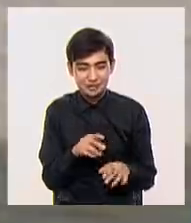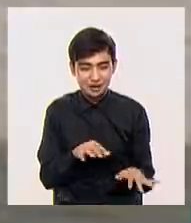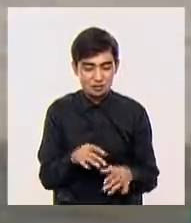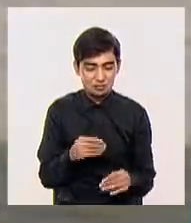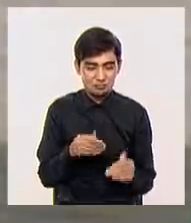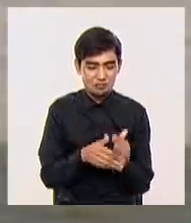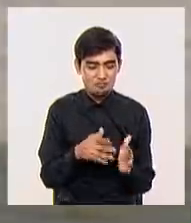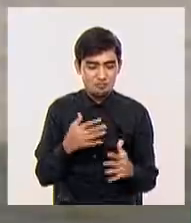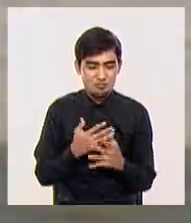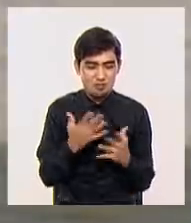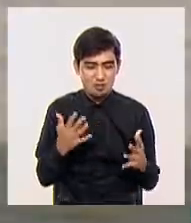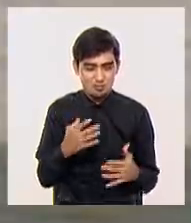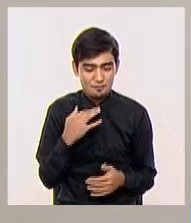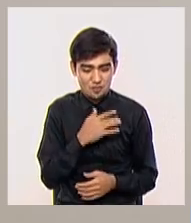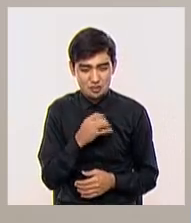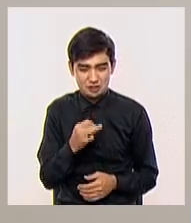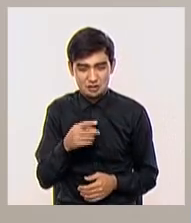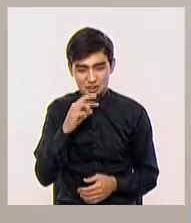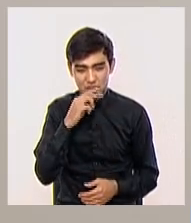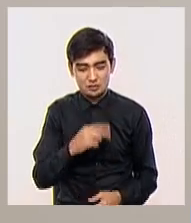қыруар қаржы жұмсауда қателік.